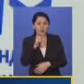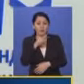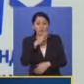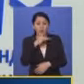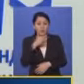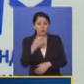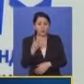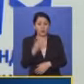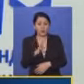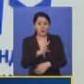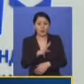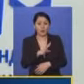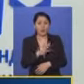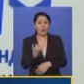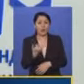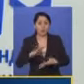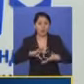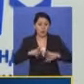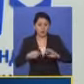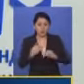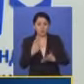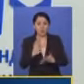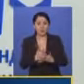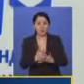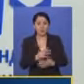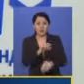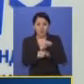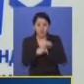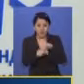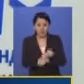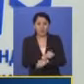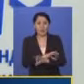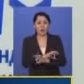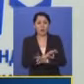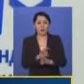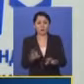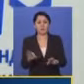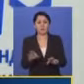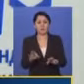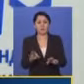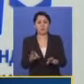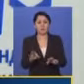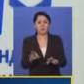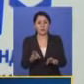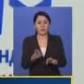жақсы нәтижелерін көріп атырмыз. Сақтандырудың қандай жақсы екенін